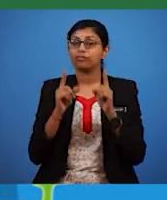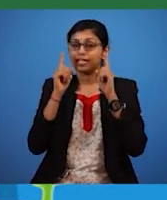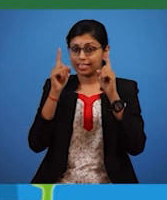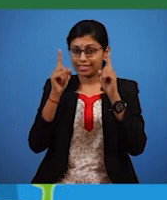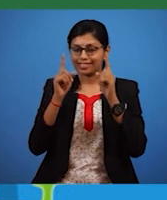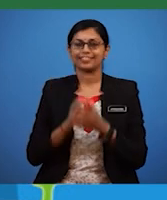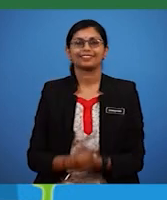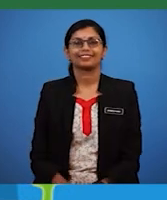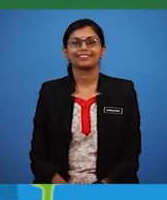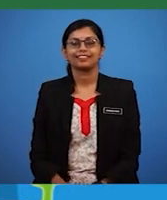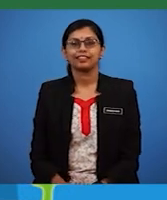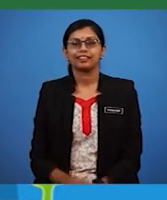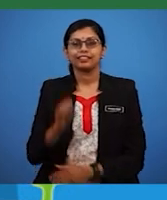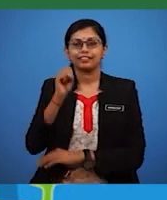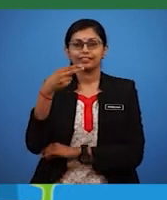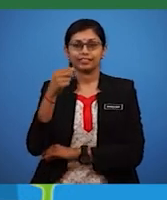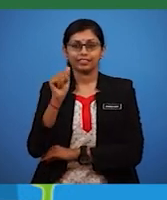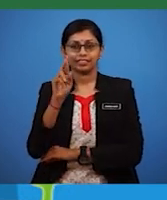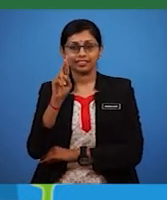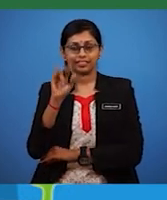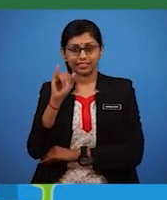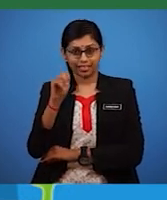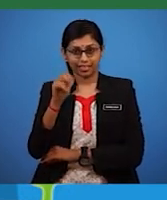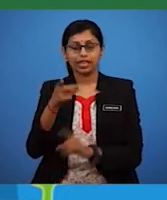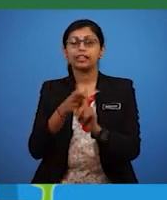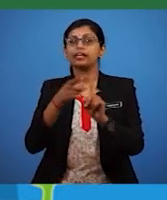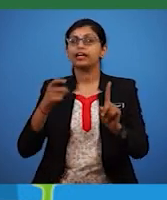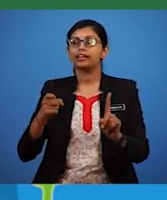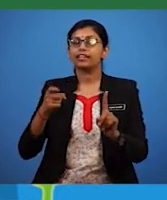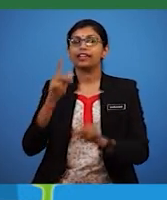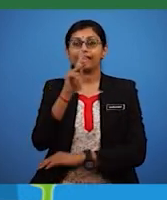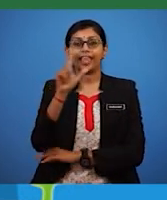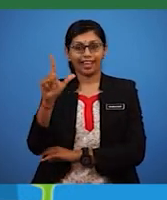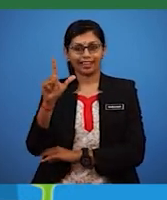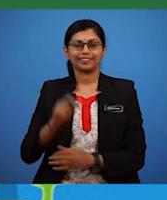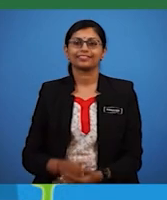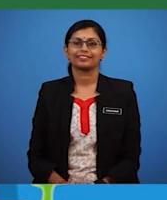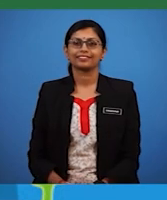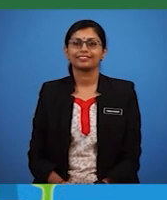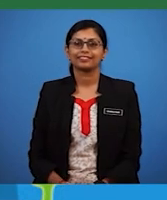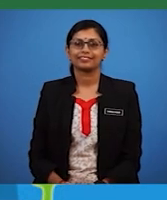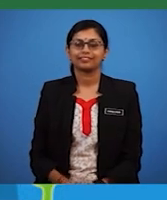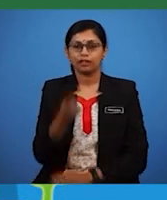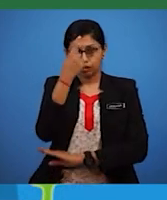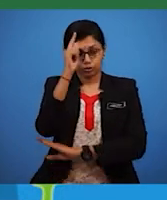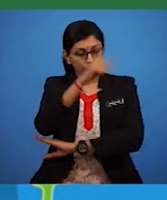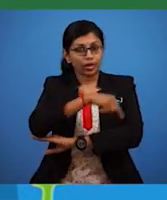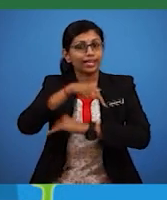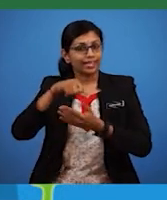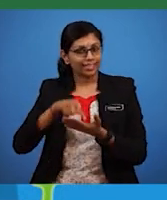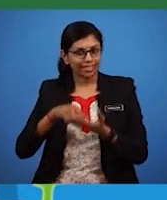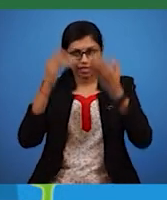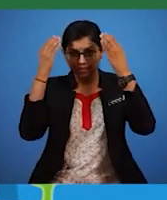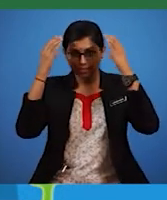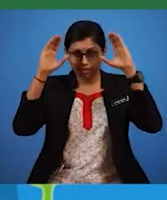Abdul Rahman, mengajar di SMK Aminuddin Baki, Kuala Lumpur. Pada episod kali ini,